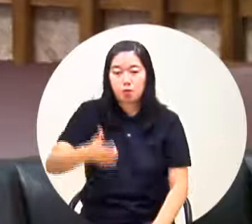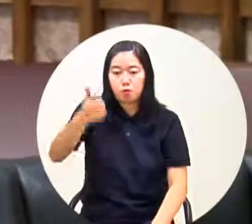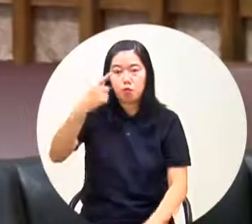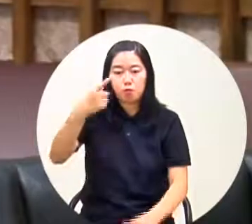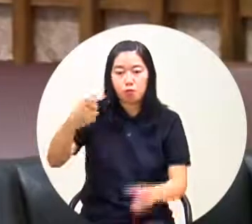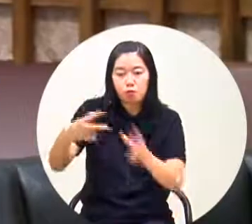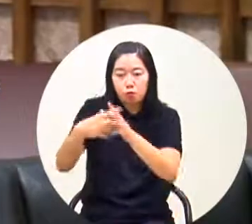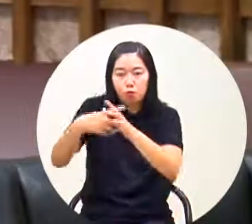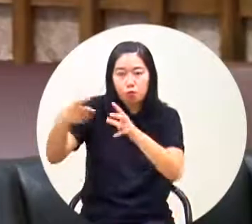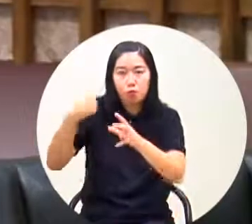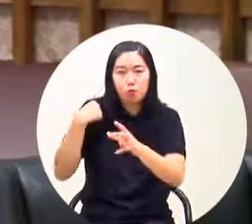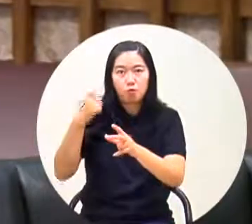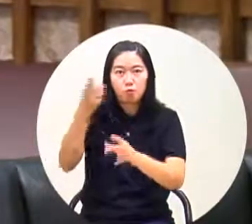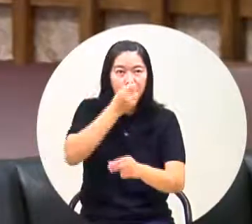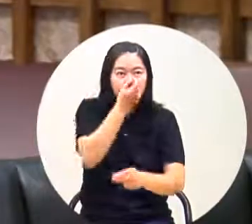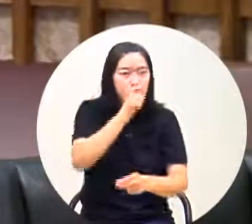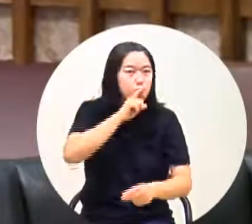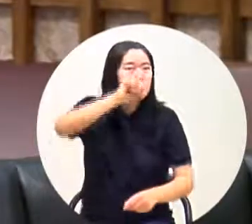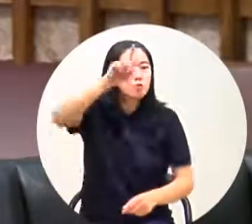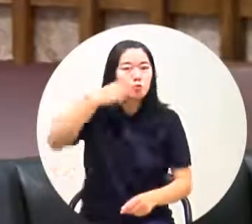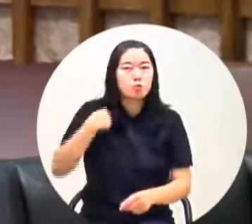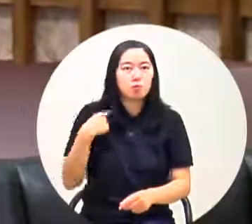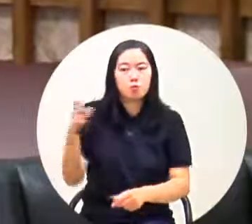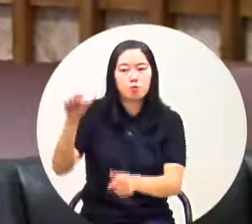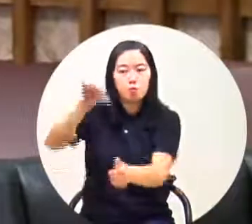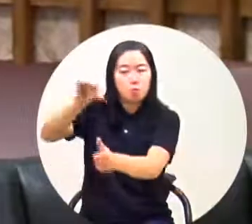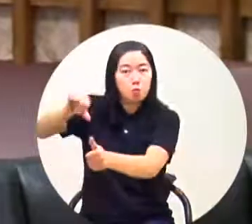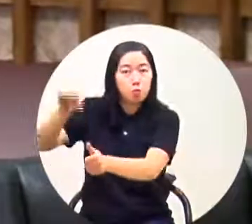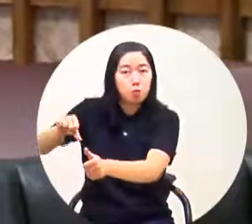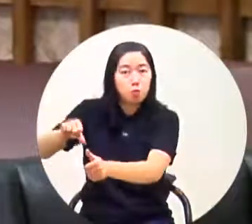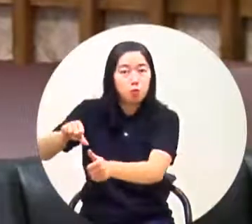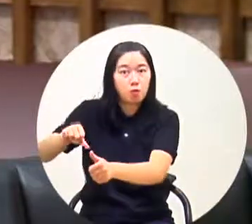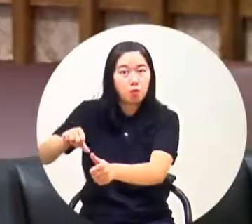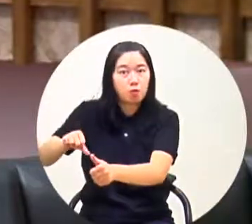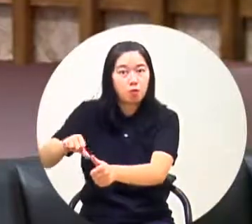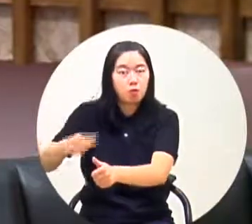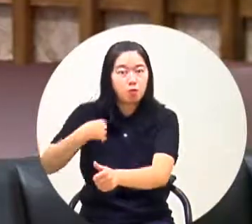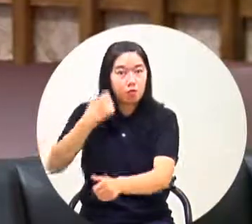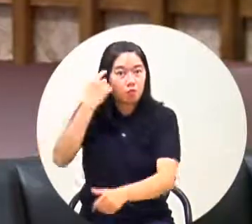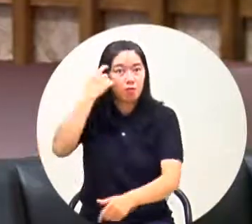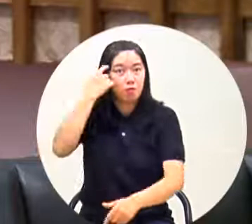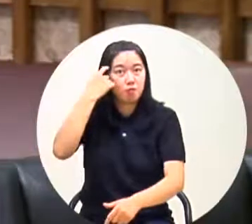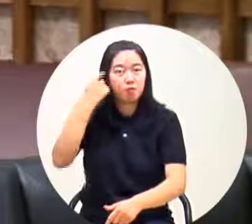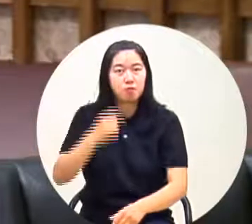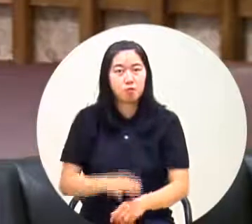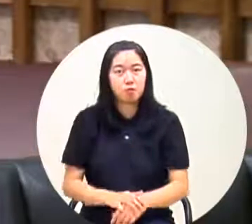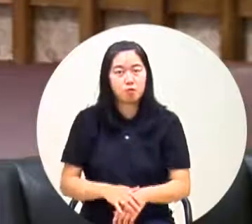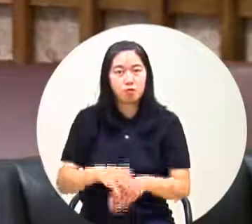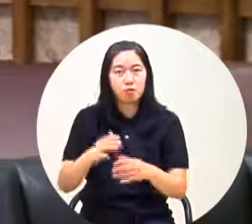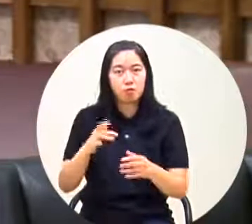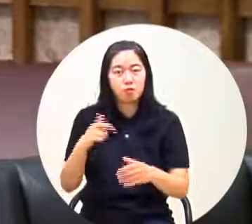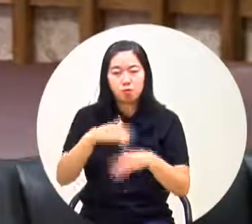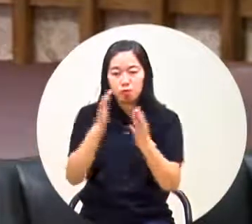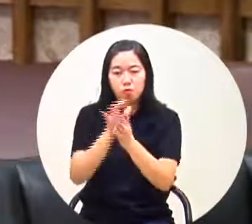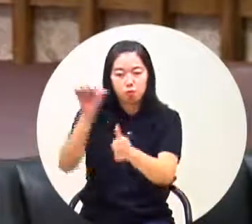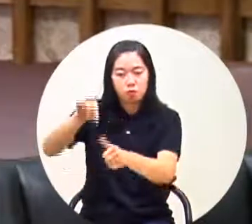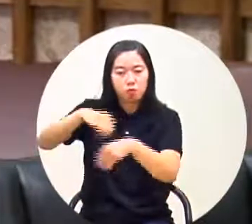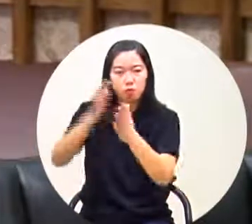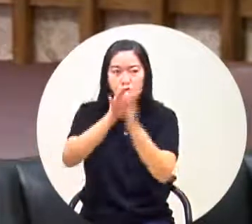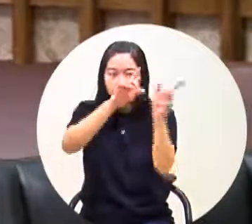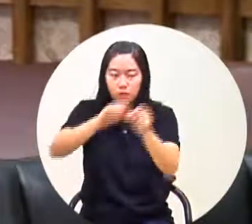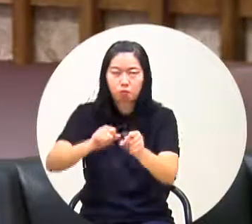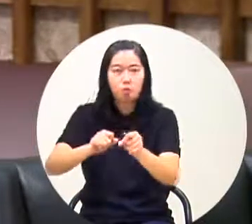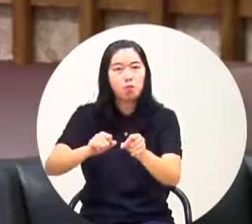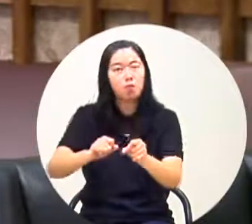因若小可检举的，按期着要共罚偌济罚偌济，我是感觉讲哦，毋免当代志，中央叫阮发，按着拢照中央安底咧发